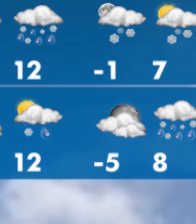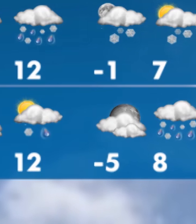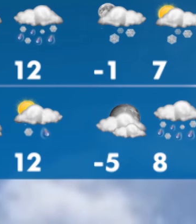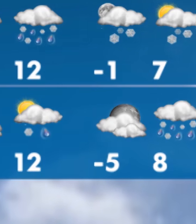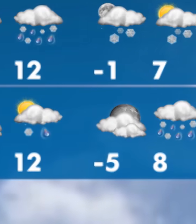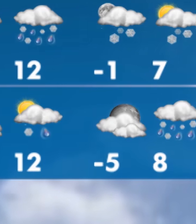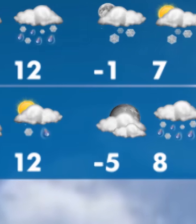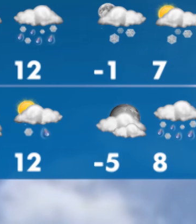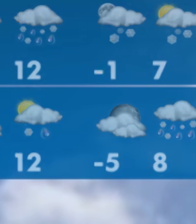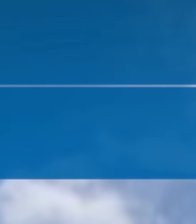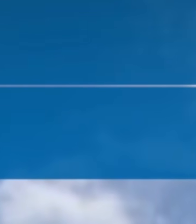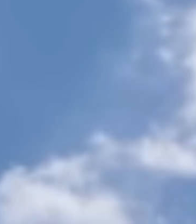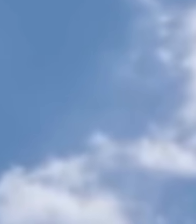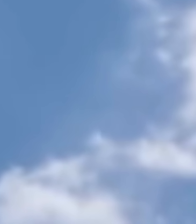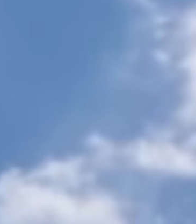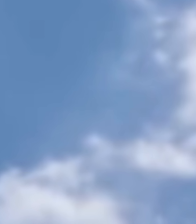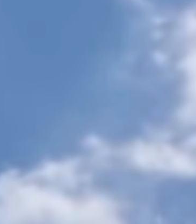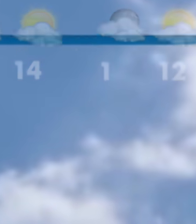өдөртөө үлшин 6 хэм дулаан.